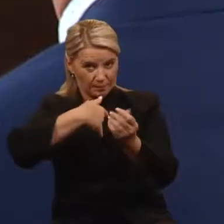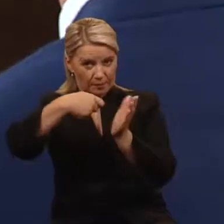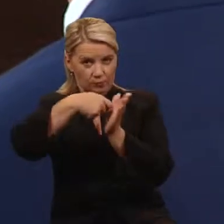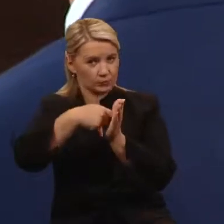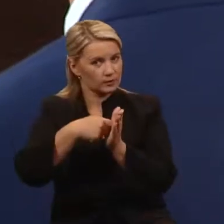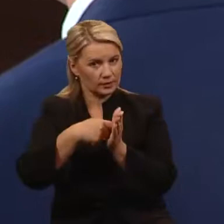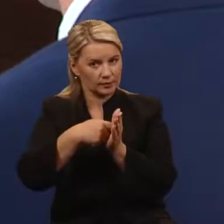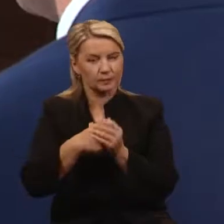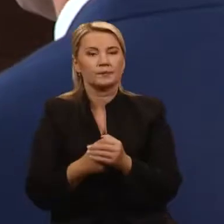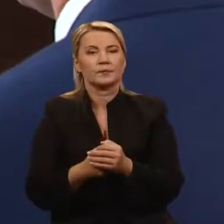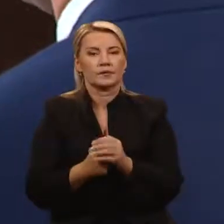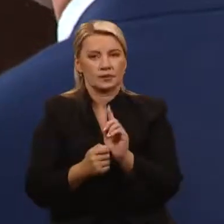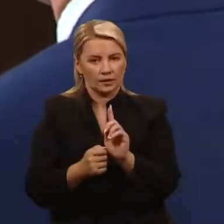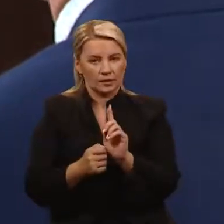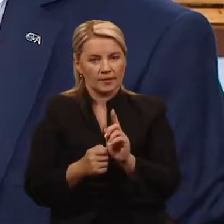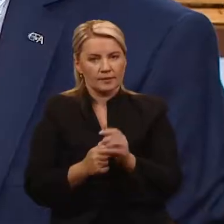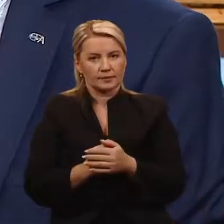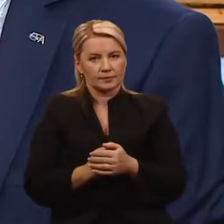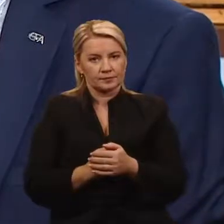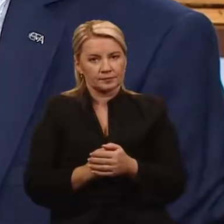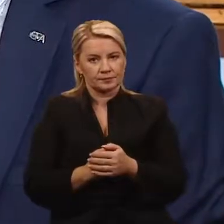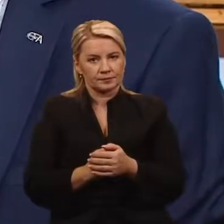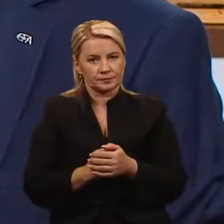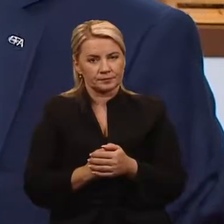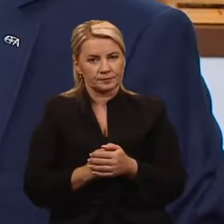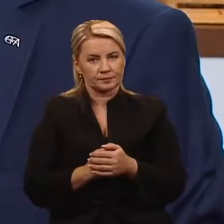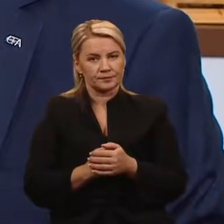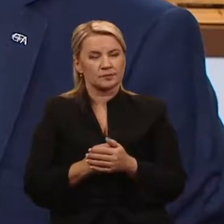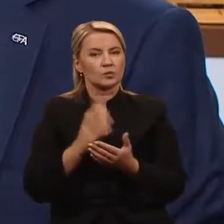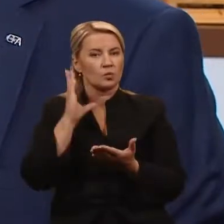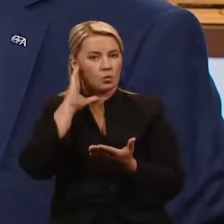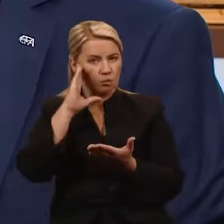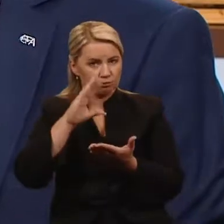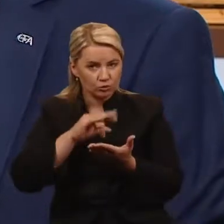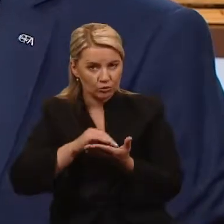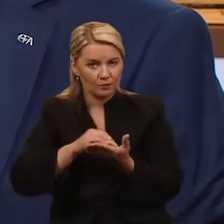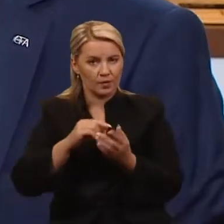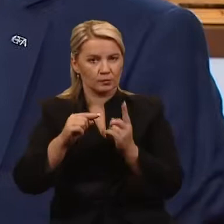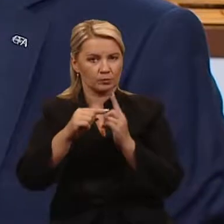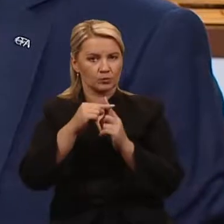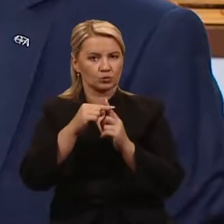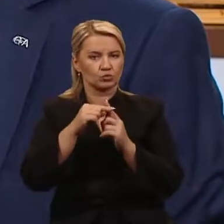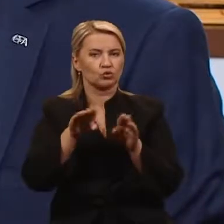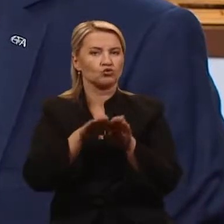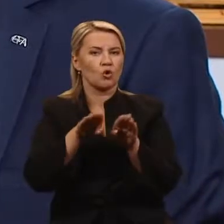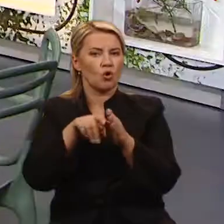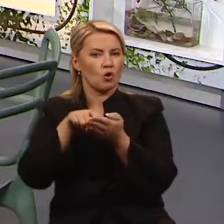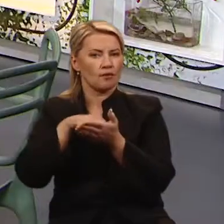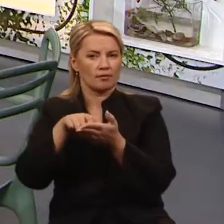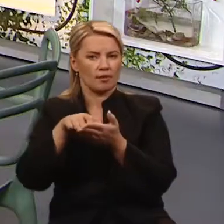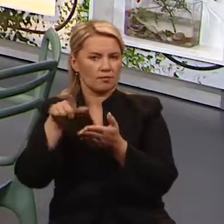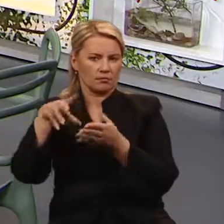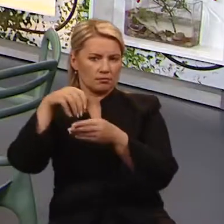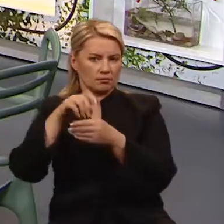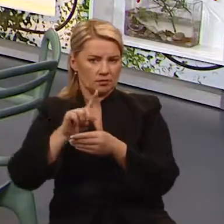typu školné a v podstatě ubytování do toho potom nespadají. Je pravda, že